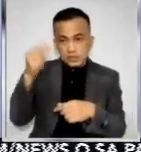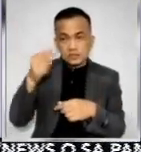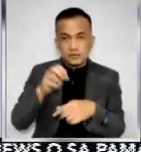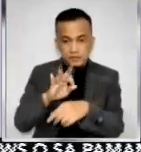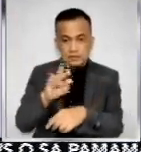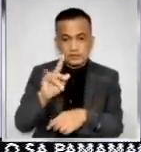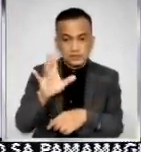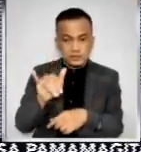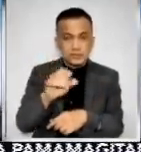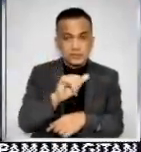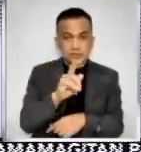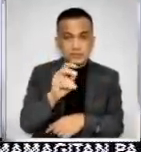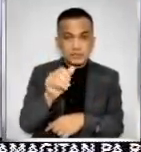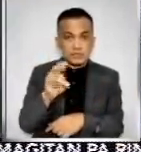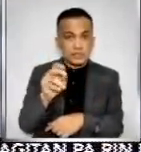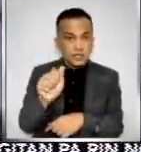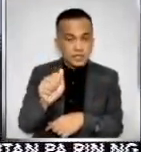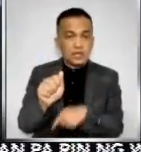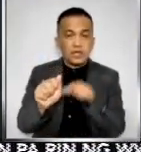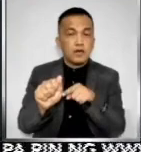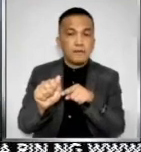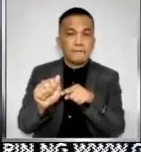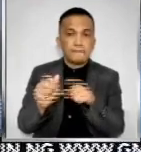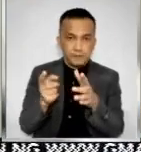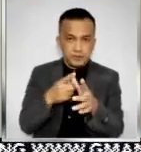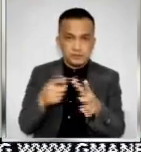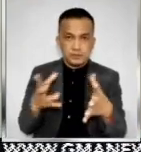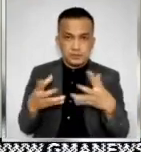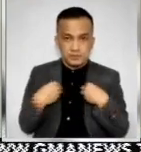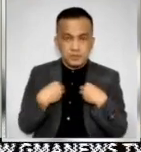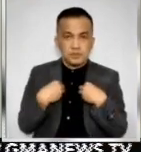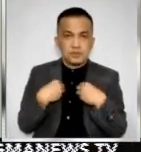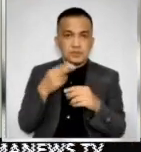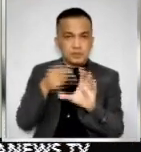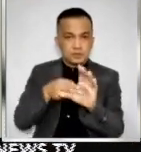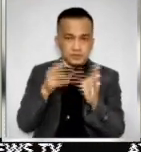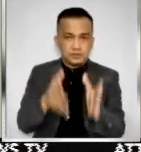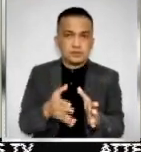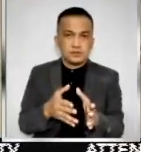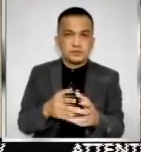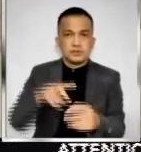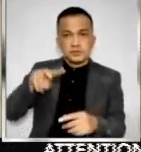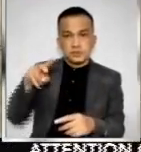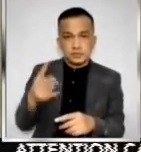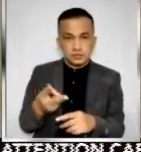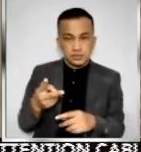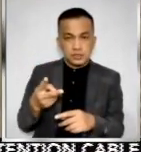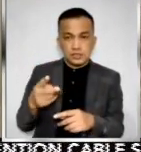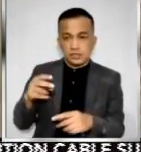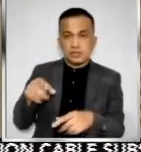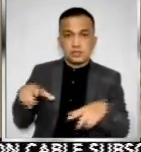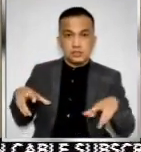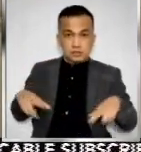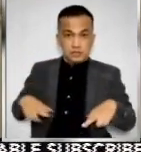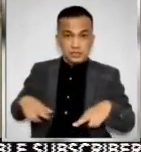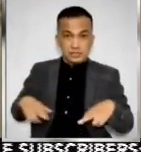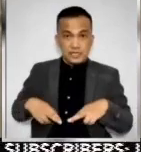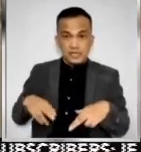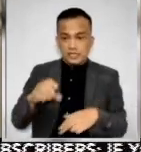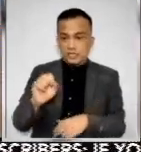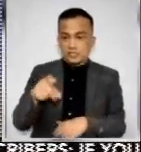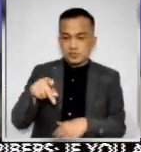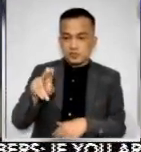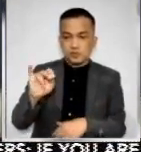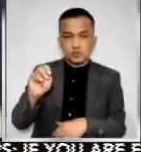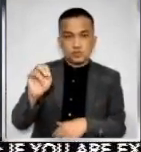bakuna ng AstraZeneca raw ang unang matatanggap ng participant. Ituturok naman ang bakuna ng Sputnik V pagkalipas ng 29 na